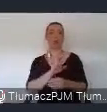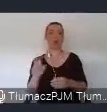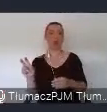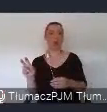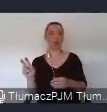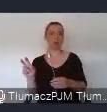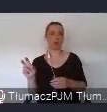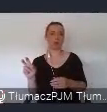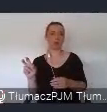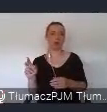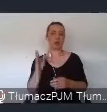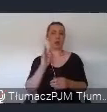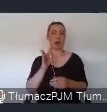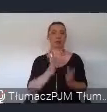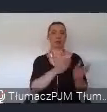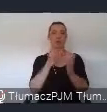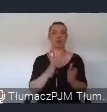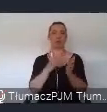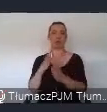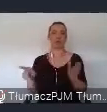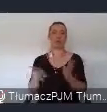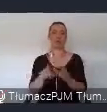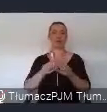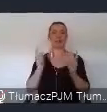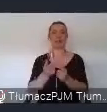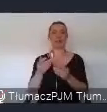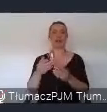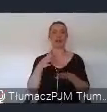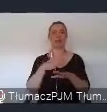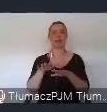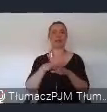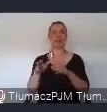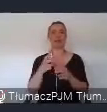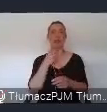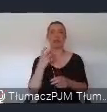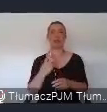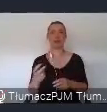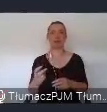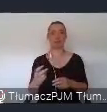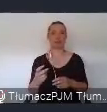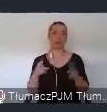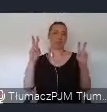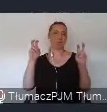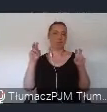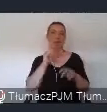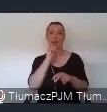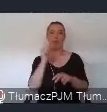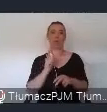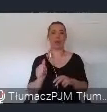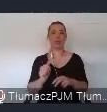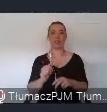co w najbliższym czasie zostało jakby przygotowane dla całego sektora energetycznego pod wielkim hasłem Europejski Zielony Ład, który się